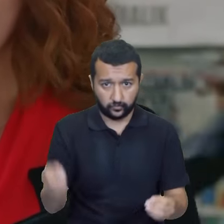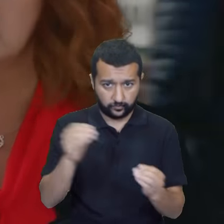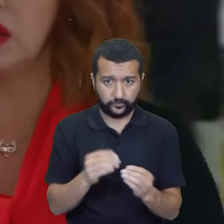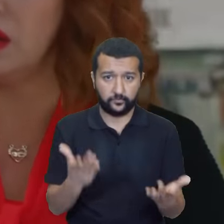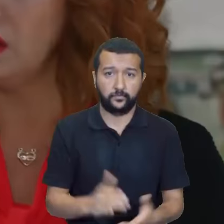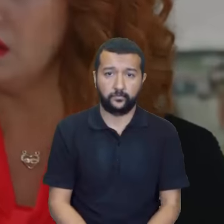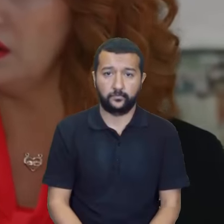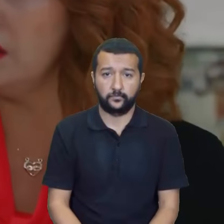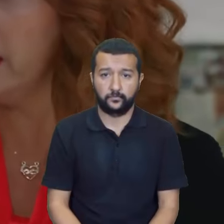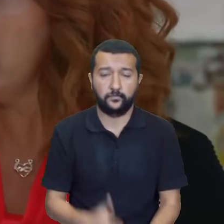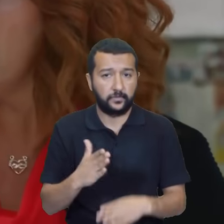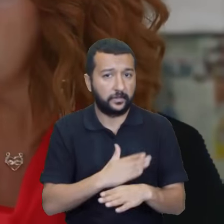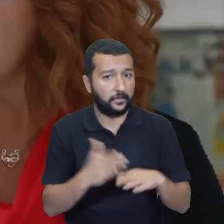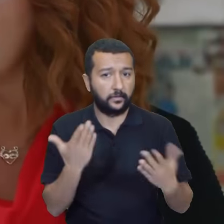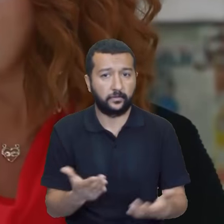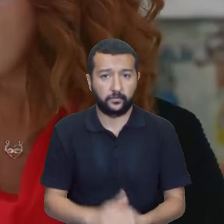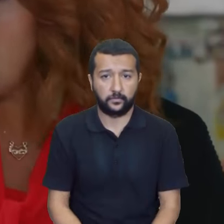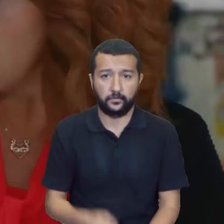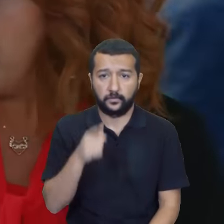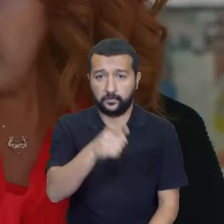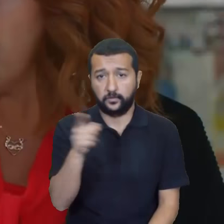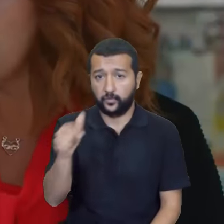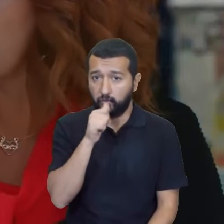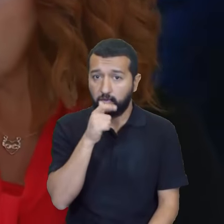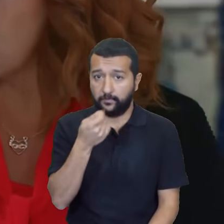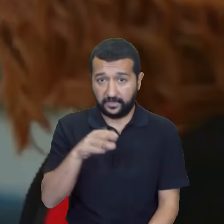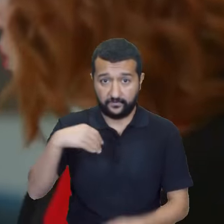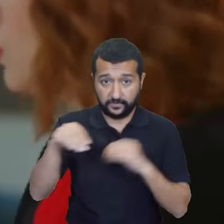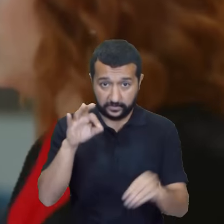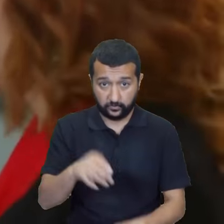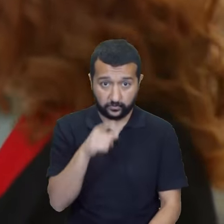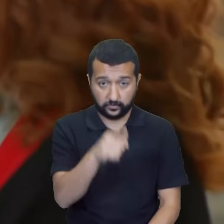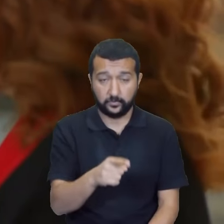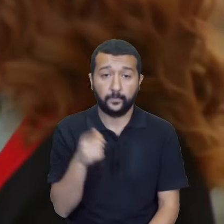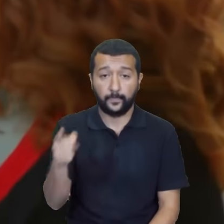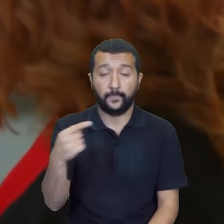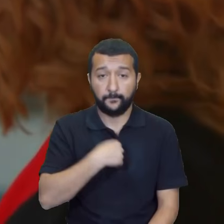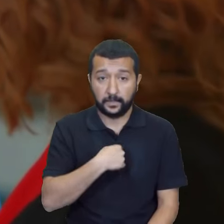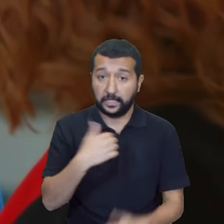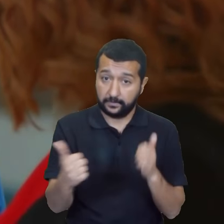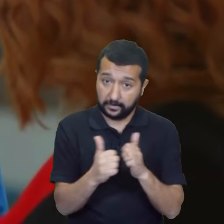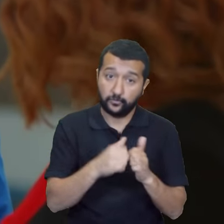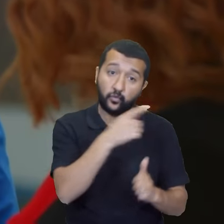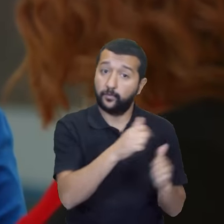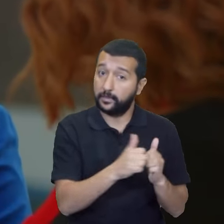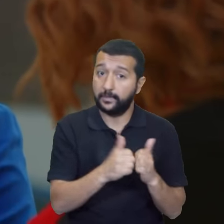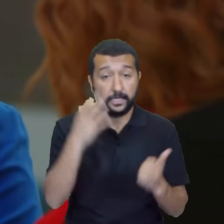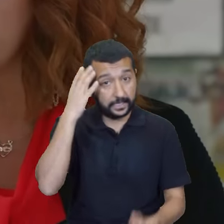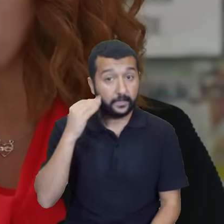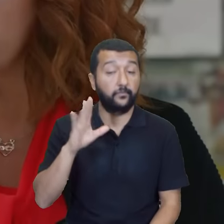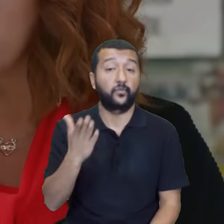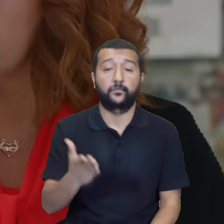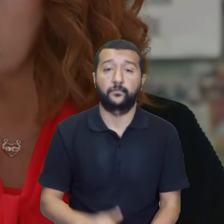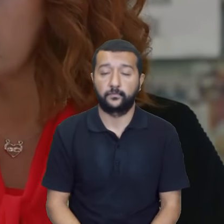ya? Niye? Sen suyu bedava mı satıyorsun? Ya sen benden yana mısın, ondan yana mısın? Anlamıyorum